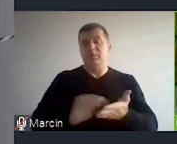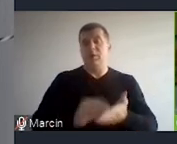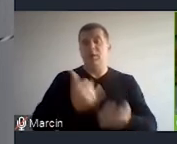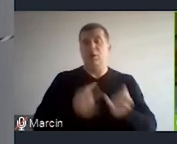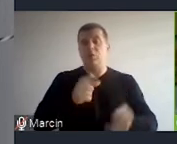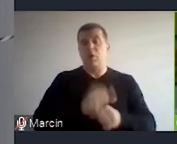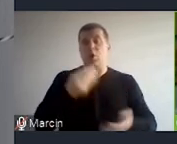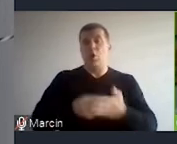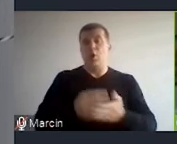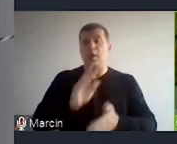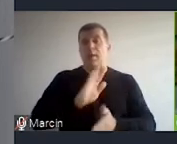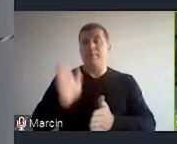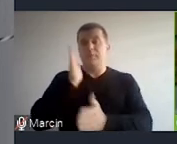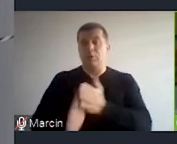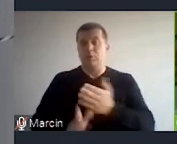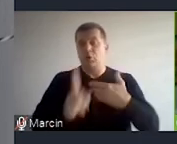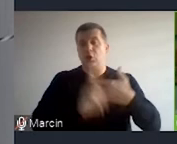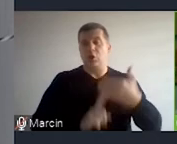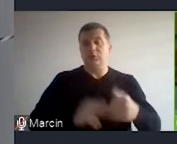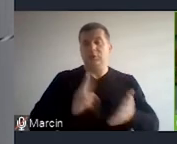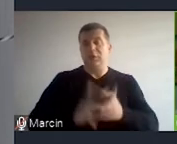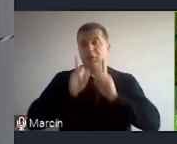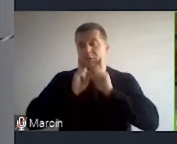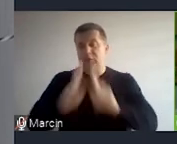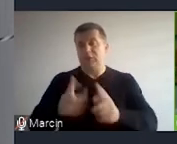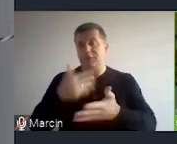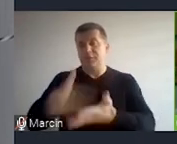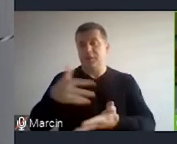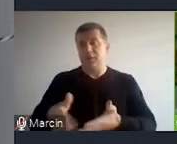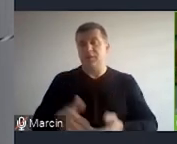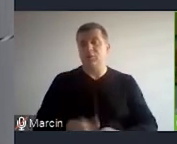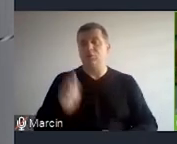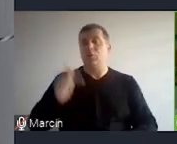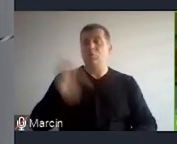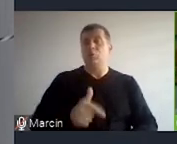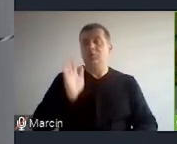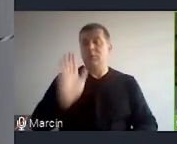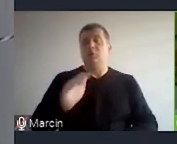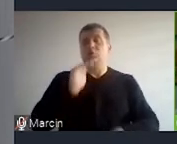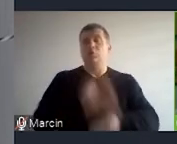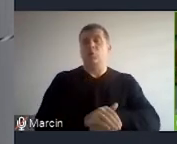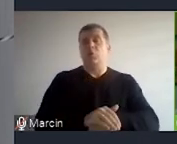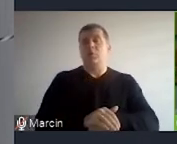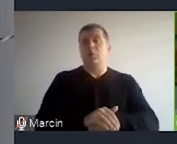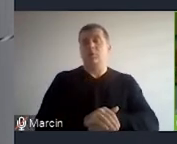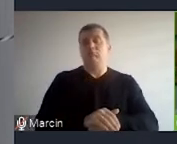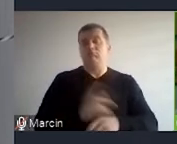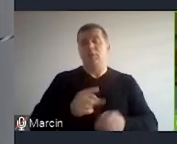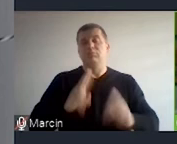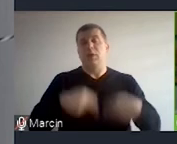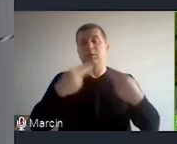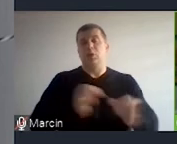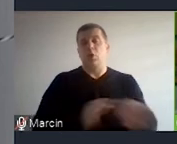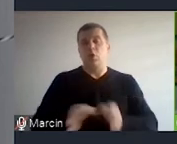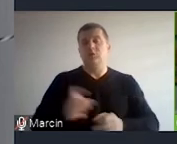koszty bezpośrednie, rozliczane na rzeczywistych wydatkach, to musicie mieć Państwo zgodę na przeznaczenie oszczędności na